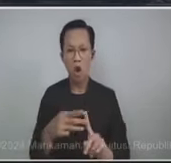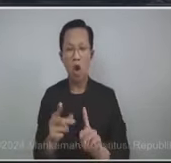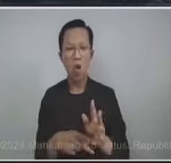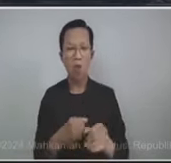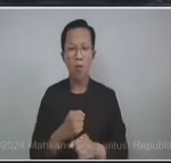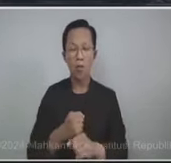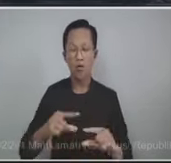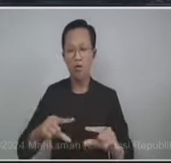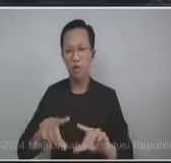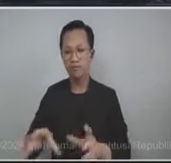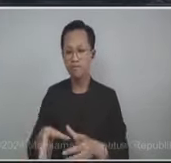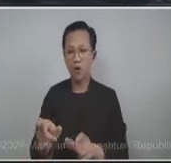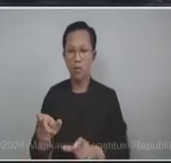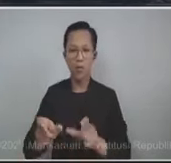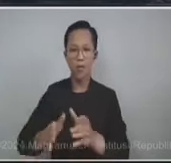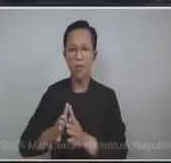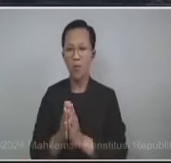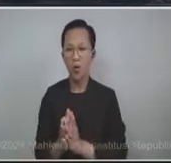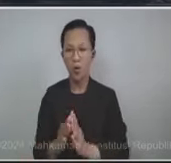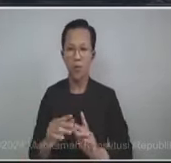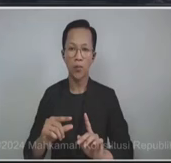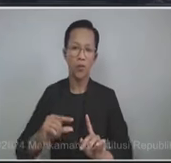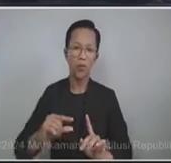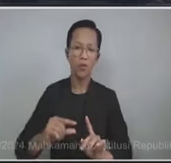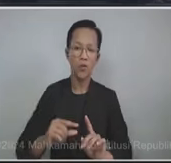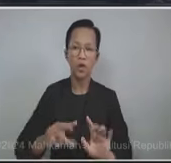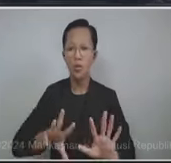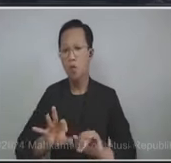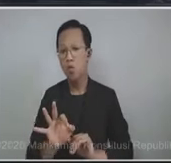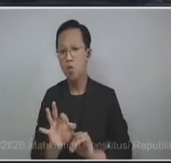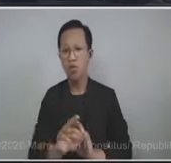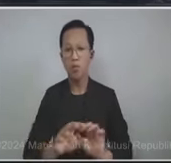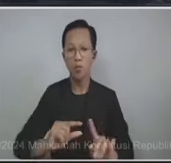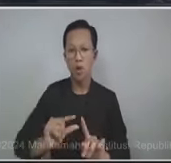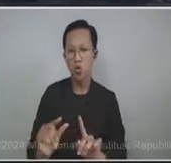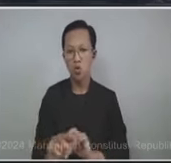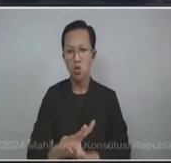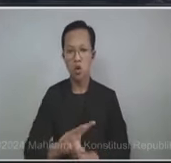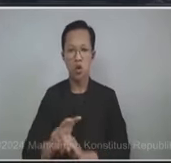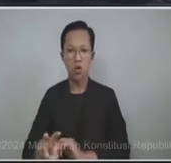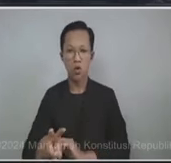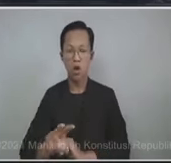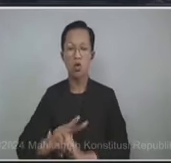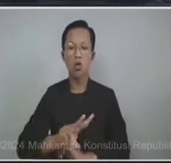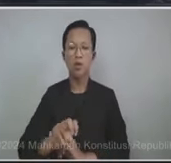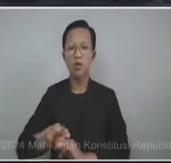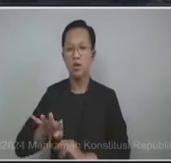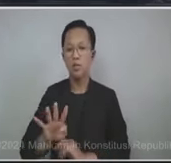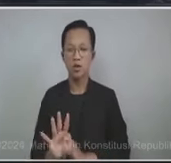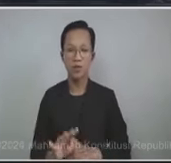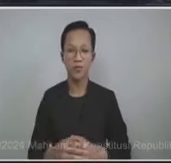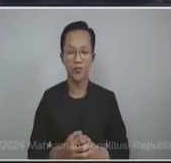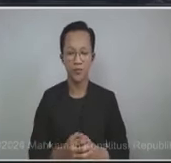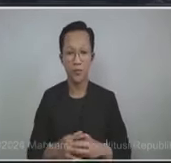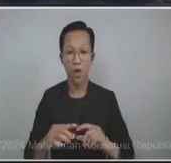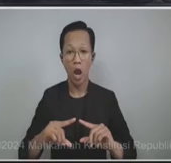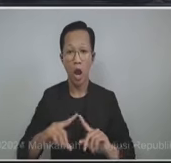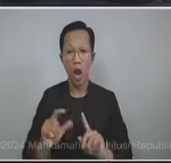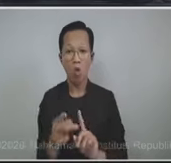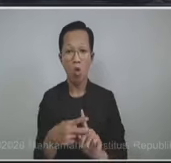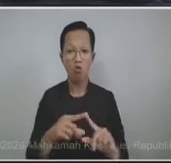90/ pu/ datar 22 Romawi Gar Mir 2024 kemudian aua